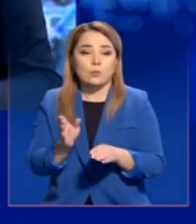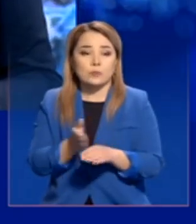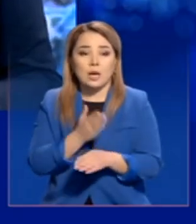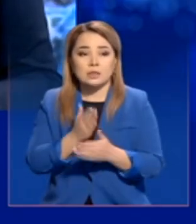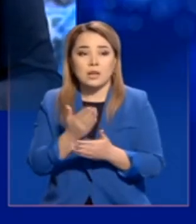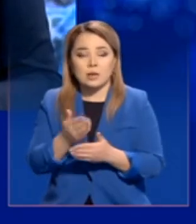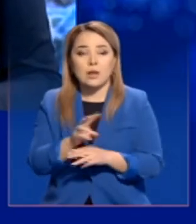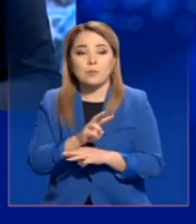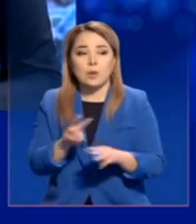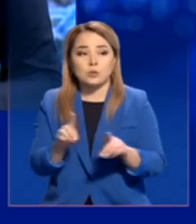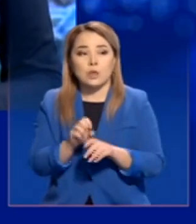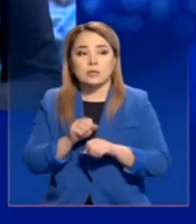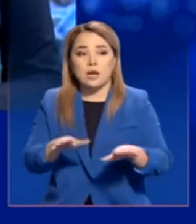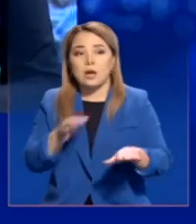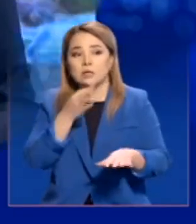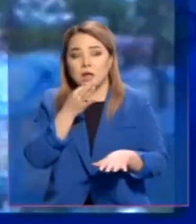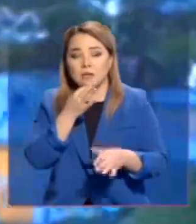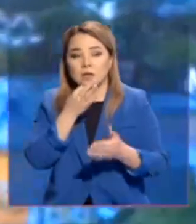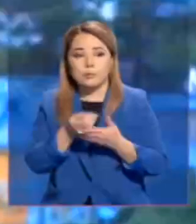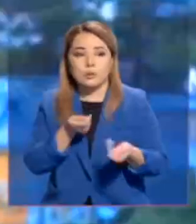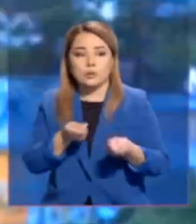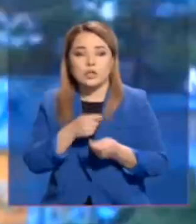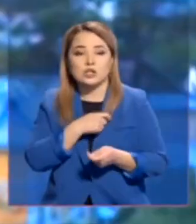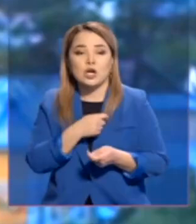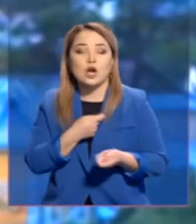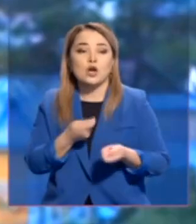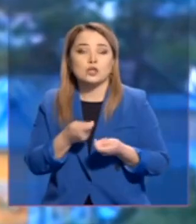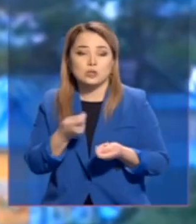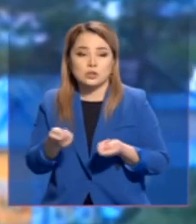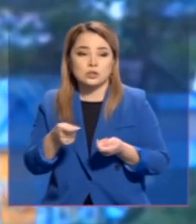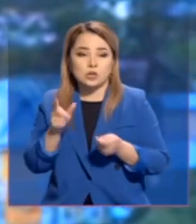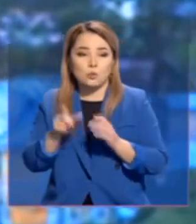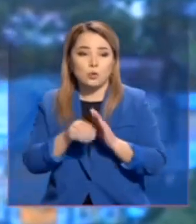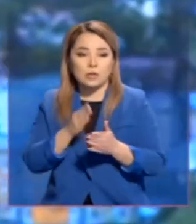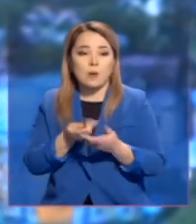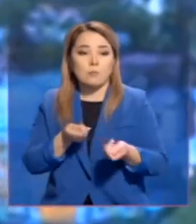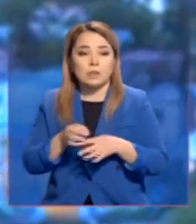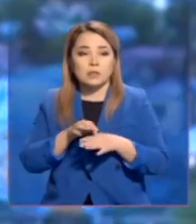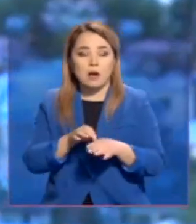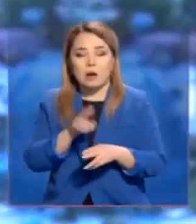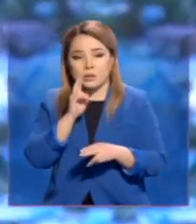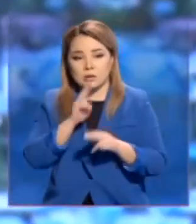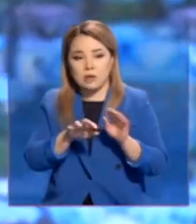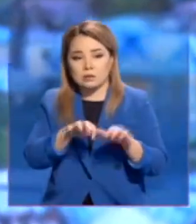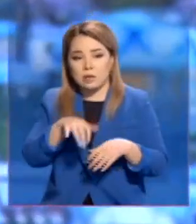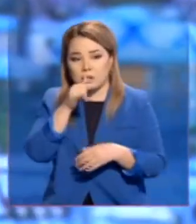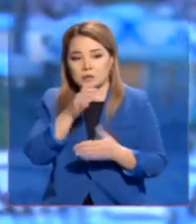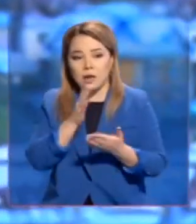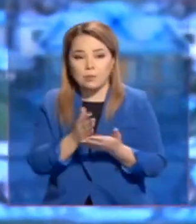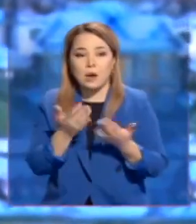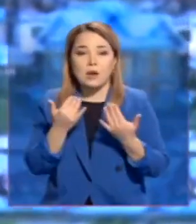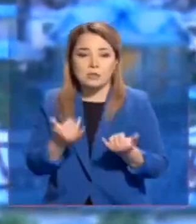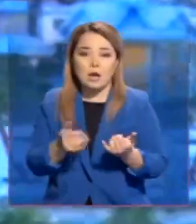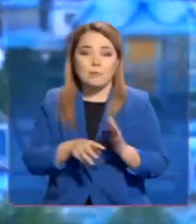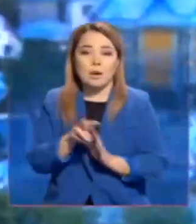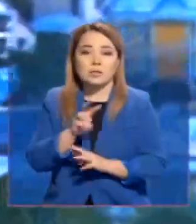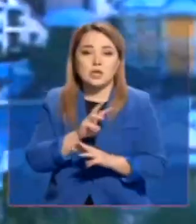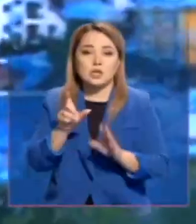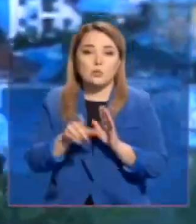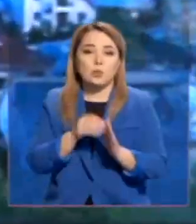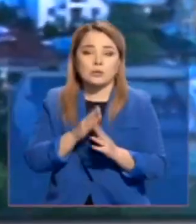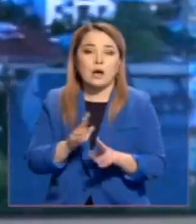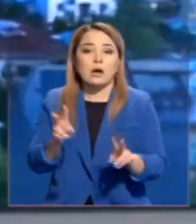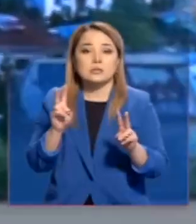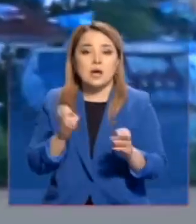мәжіліс тарамай тұрып депутаттық мандатынан да айырылды. Мәжіліс депутаттарын сайлау